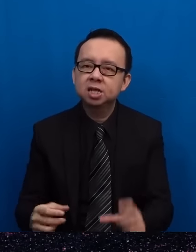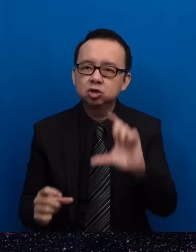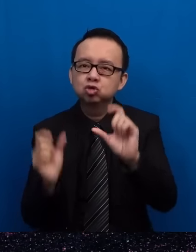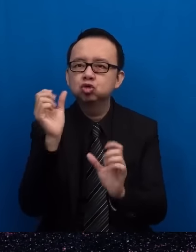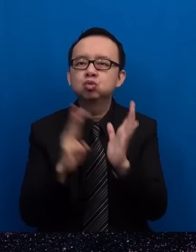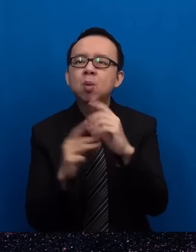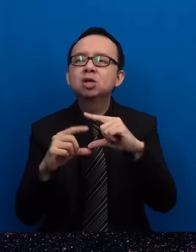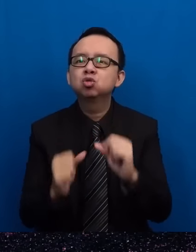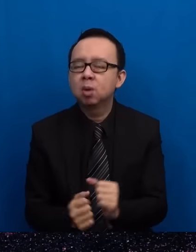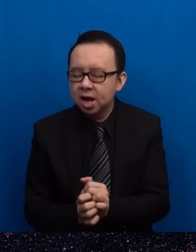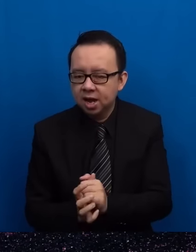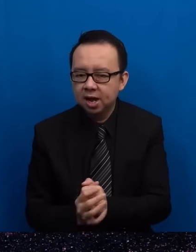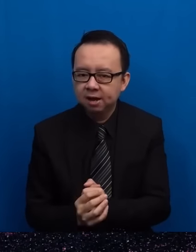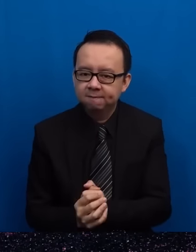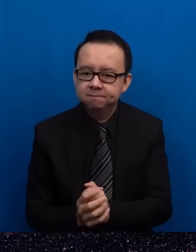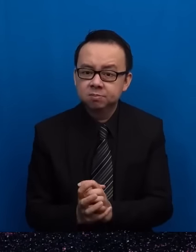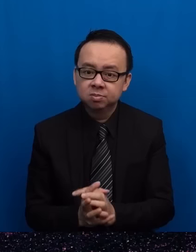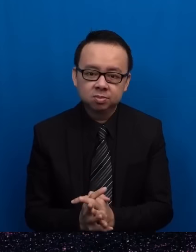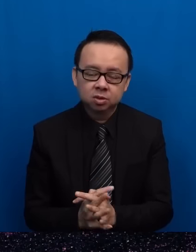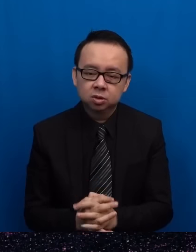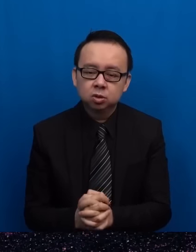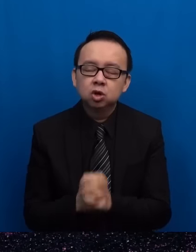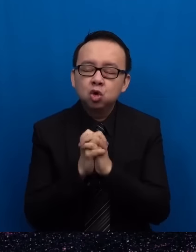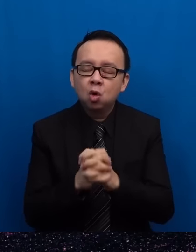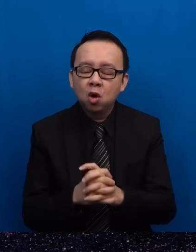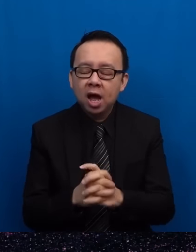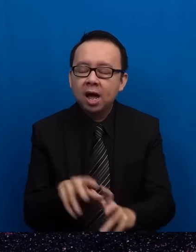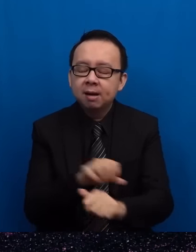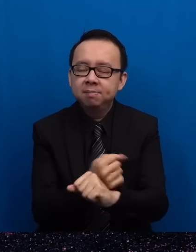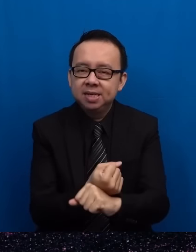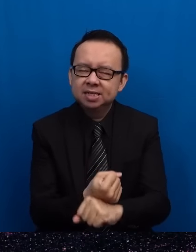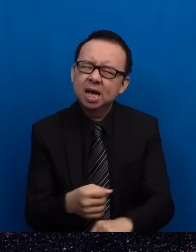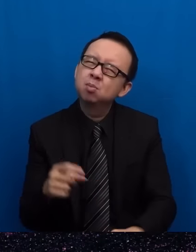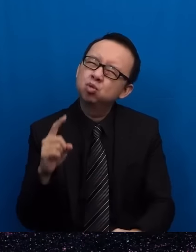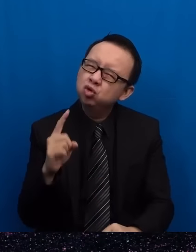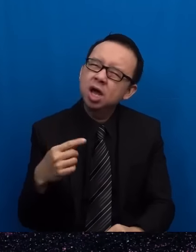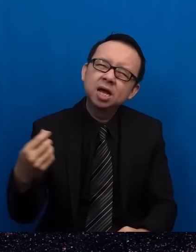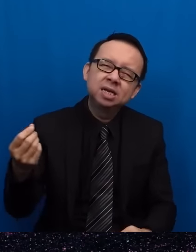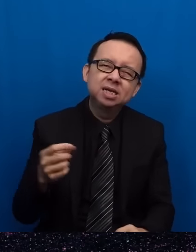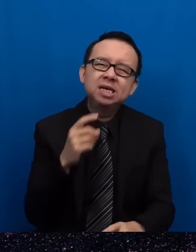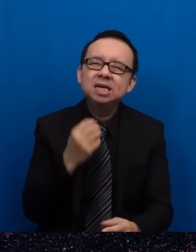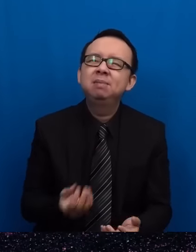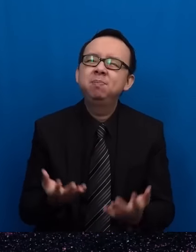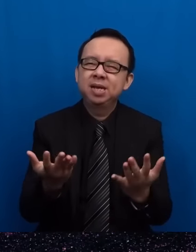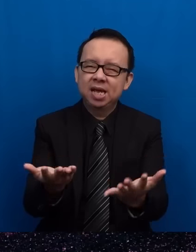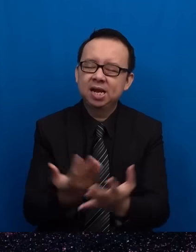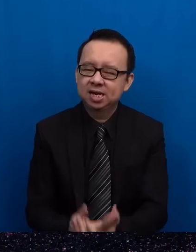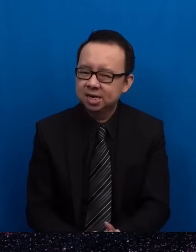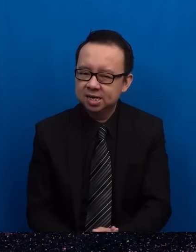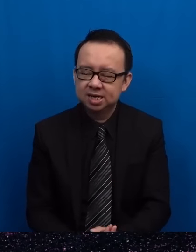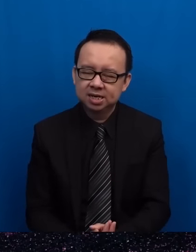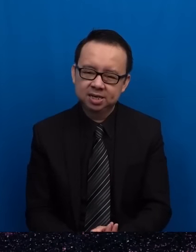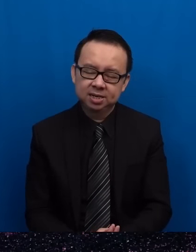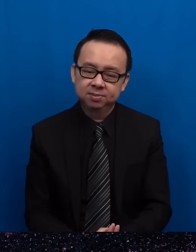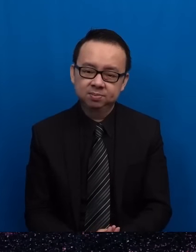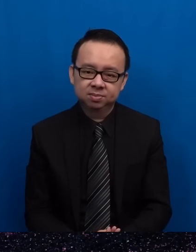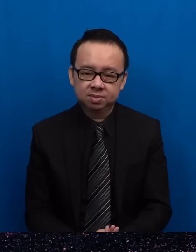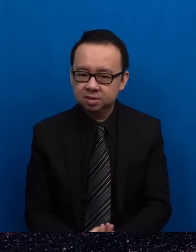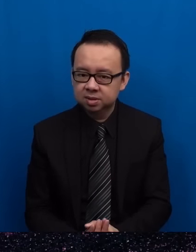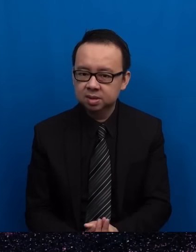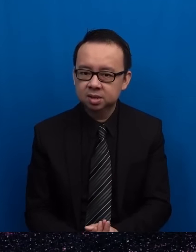bisa segampang itu loh dikabulkan. If you ask, whoever